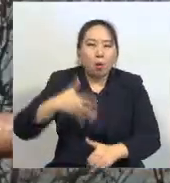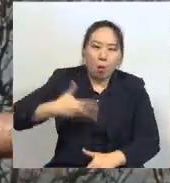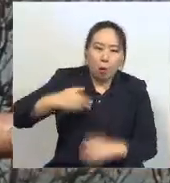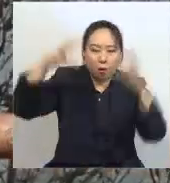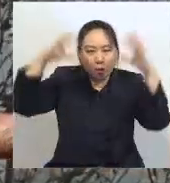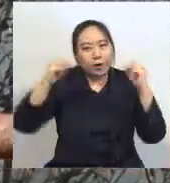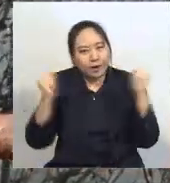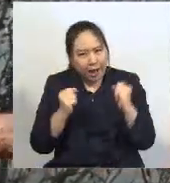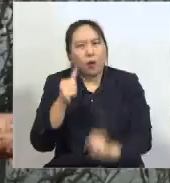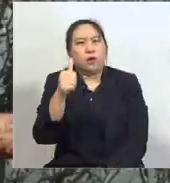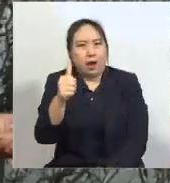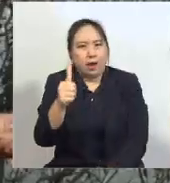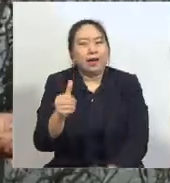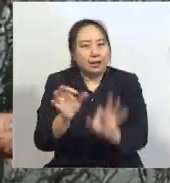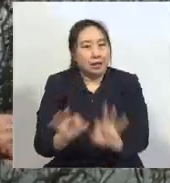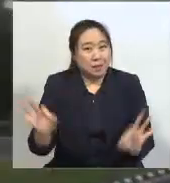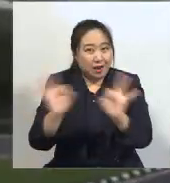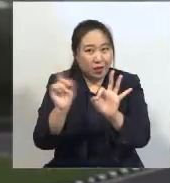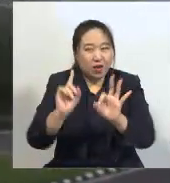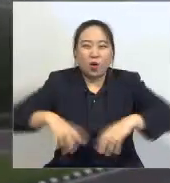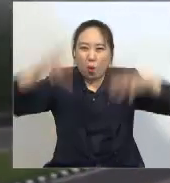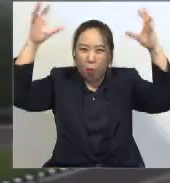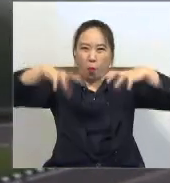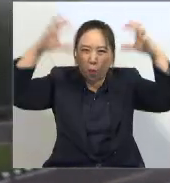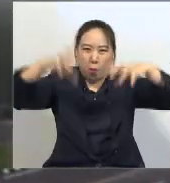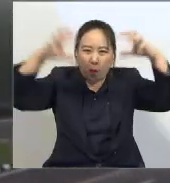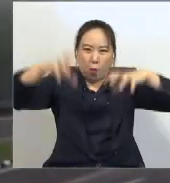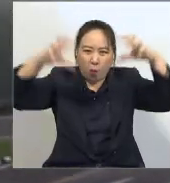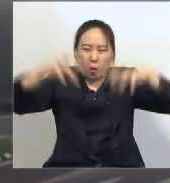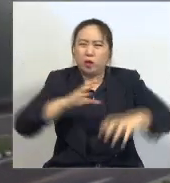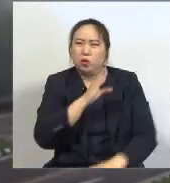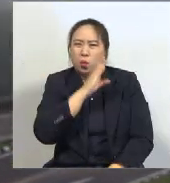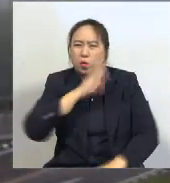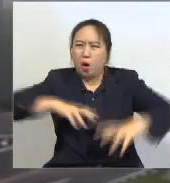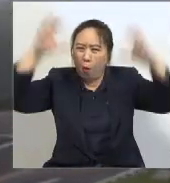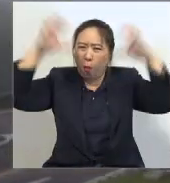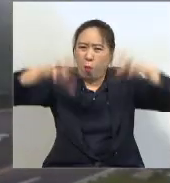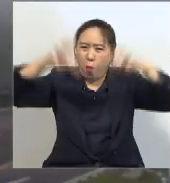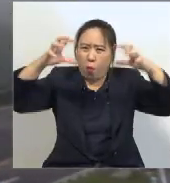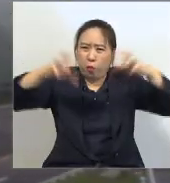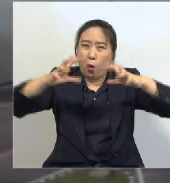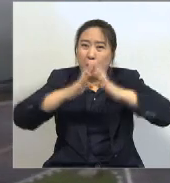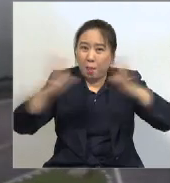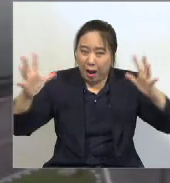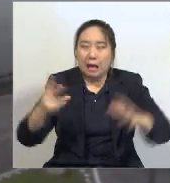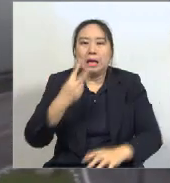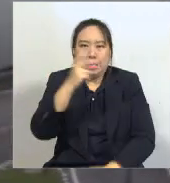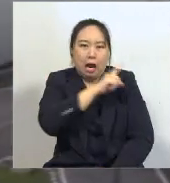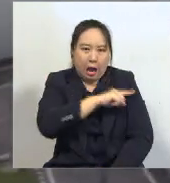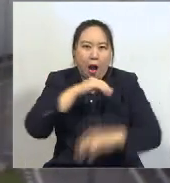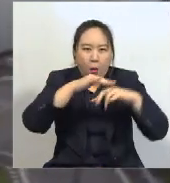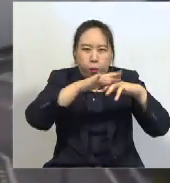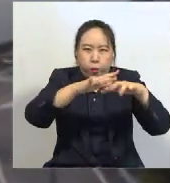จะมีความพิเศษอยู่ในช่วงฤดูฝนของภาคใต้ถ้ามีปริมาณฝนตกมากเท่าไหร่ก็จะเห็นสายหมอกมากขึ้นเท่านั้น